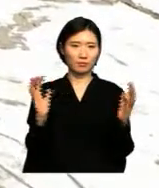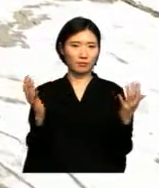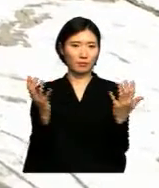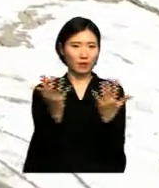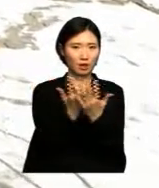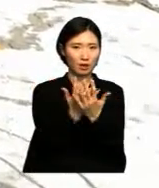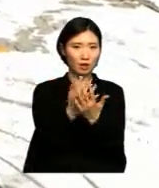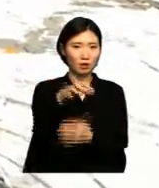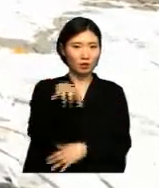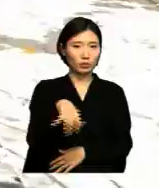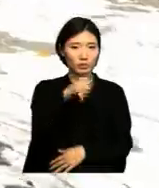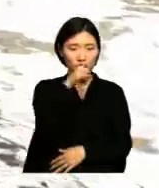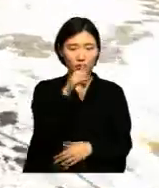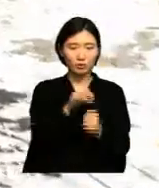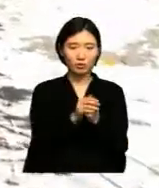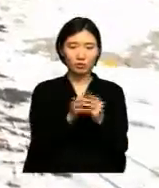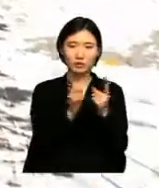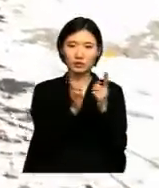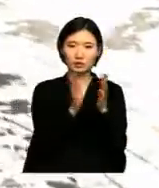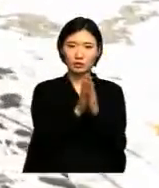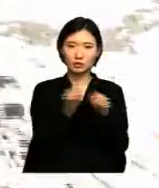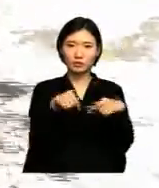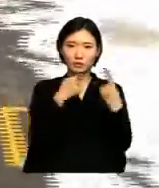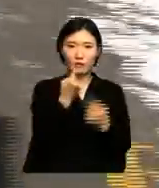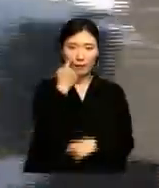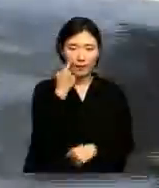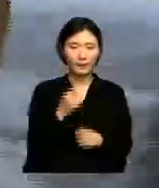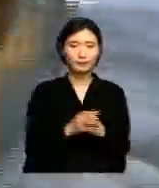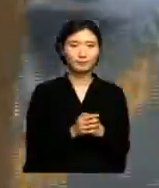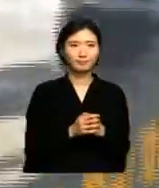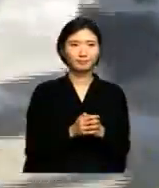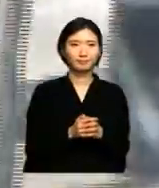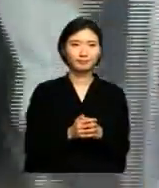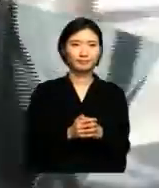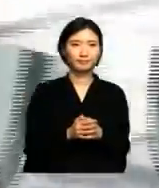잡고 있습니다. 직접 한번 안으로 같이 들어가 보겠습니다.